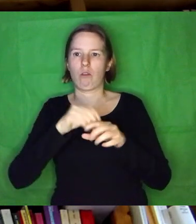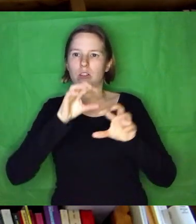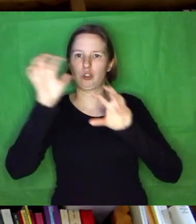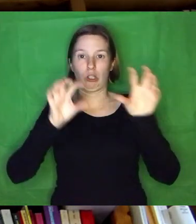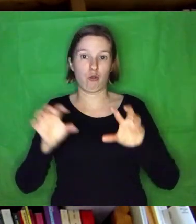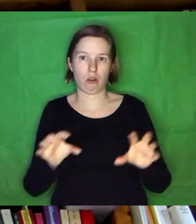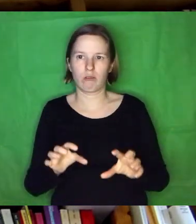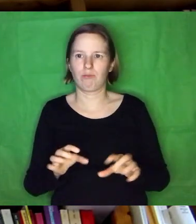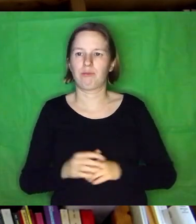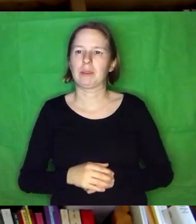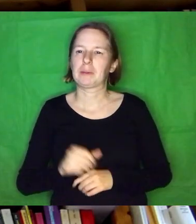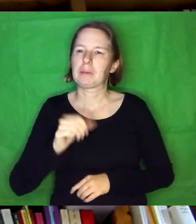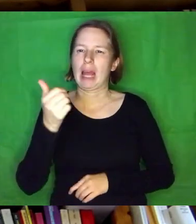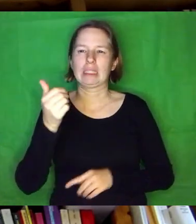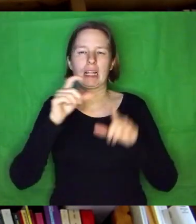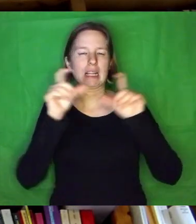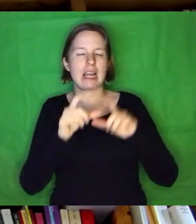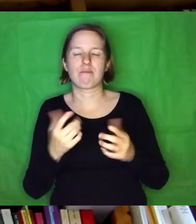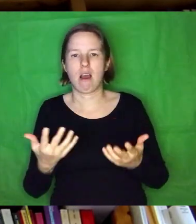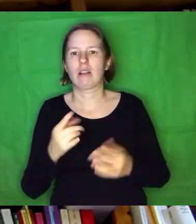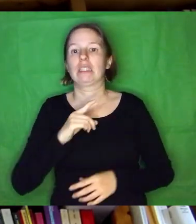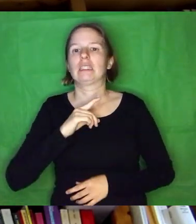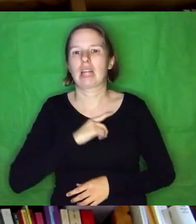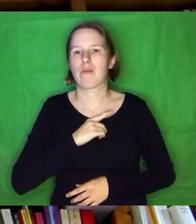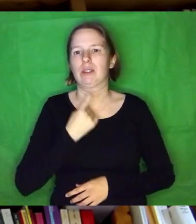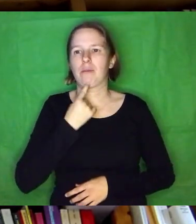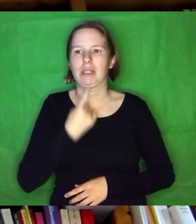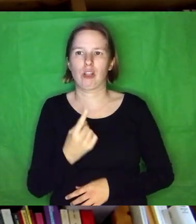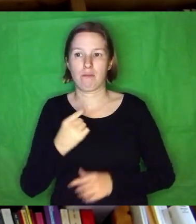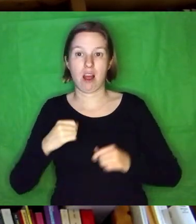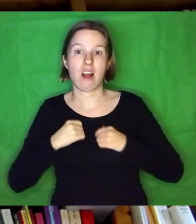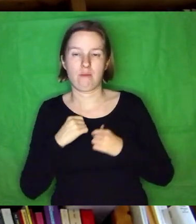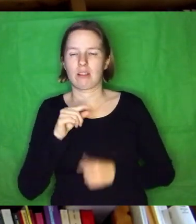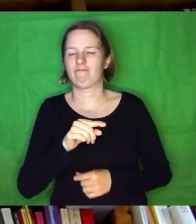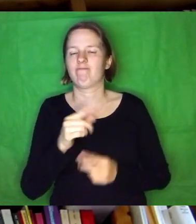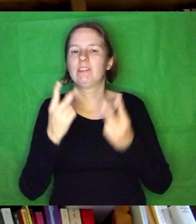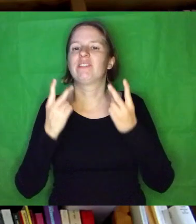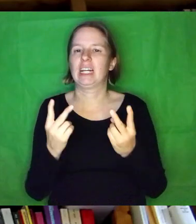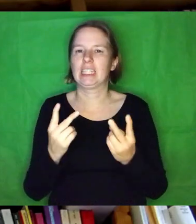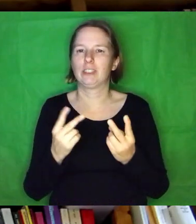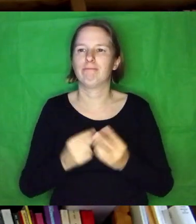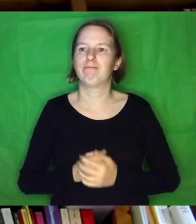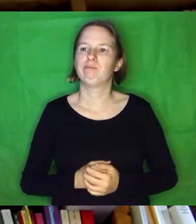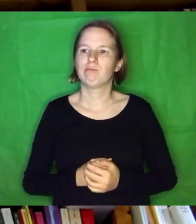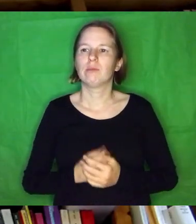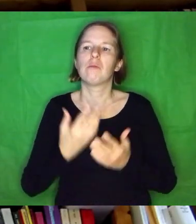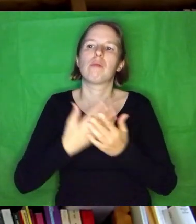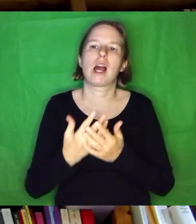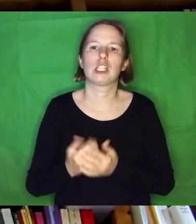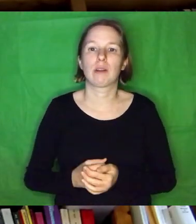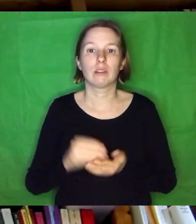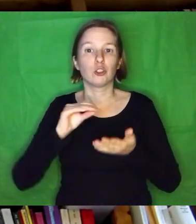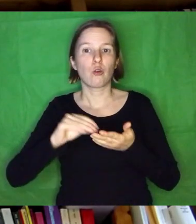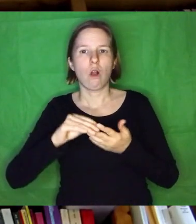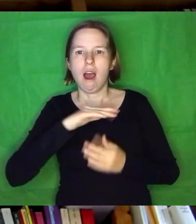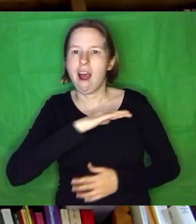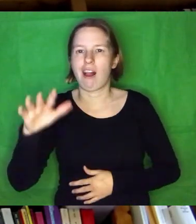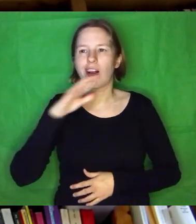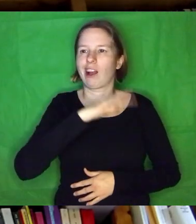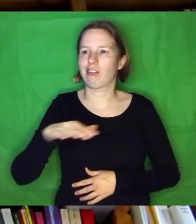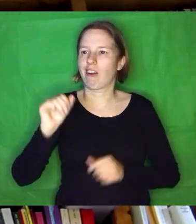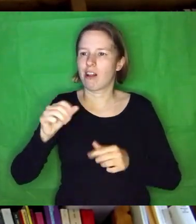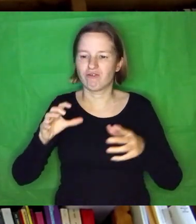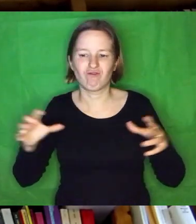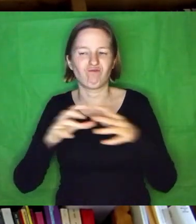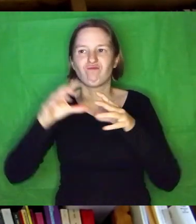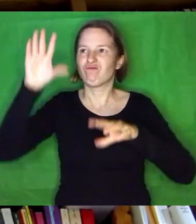inklusive Strukturen zu entwickeln. Dabei steht die Weiterentwicklung von Einrichtungen im Vordergrund, die für ein selbstbestimmtes Leben wichtig